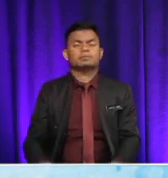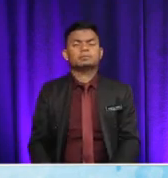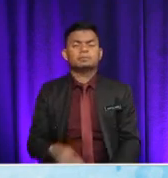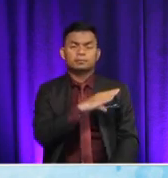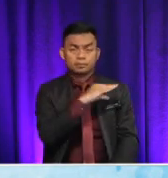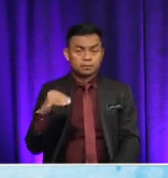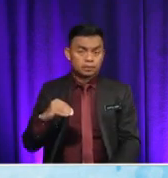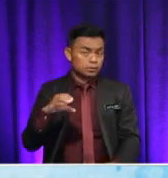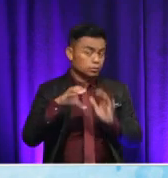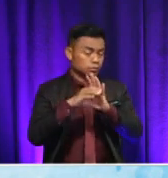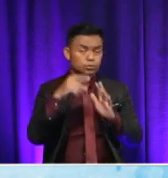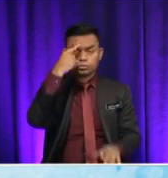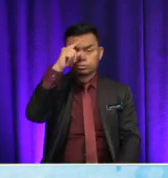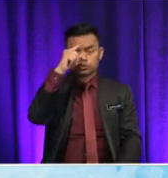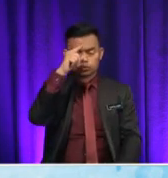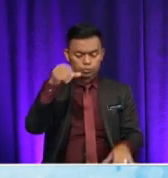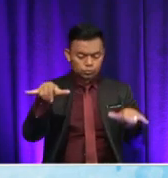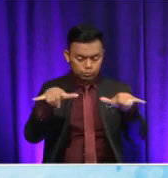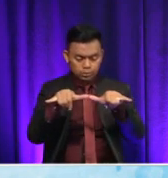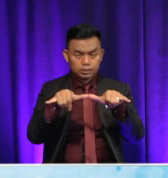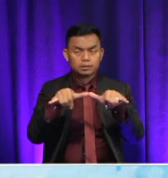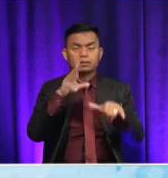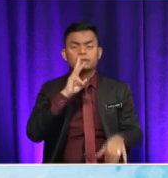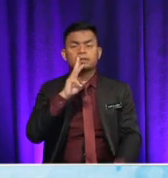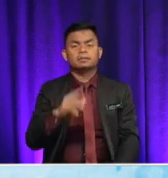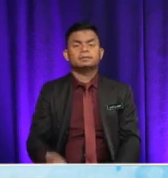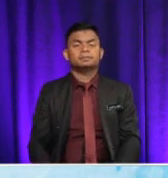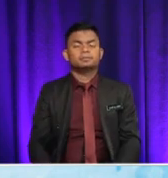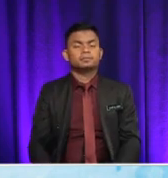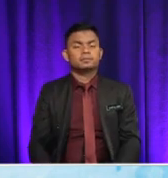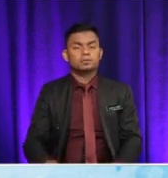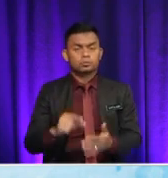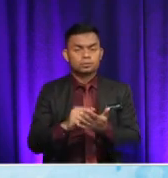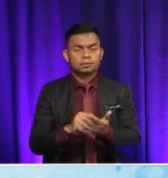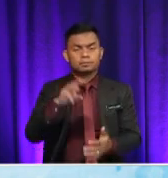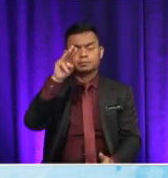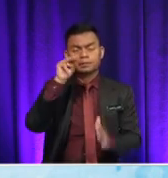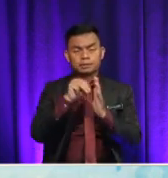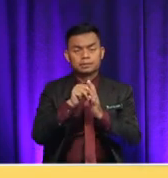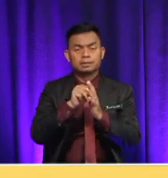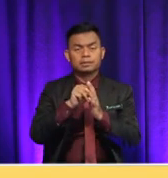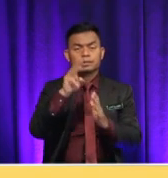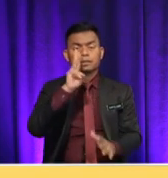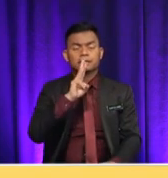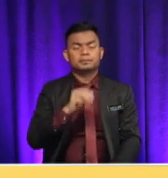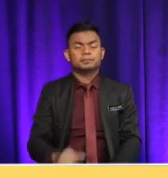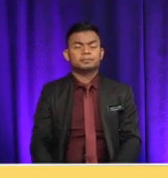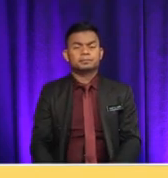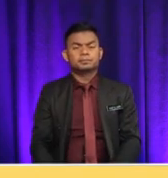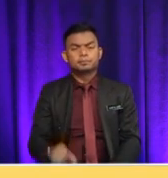yang digunakan mestilah yaitu mite Oke ini contoh soal lahan di